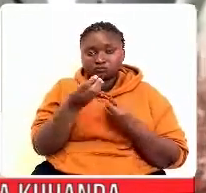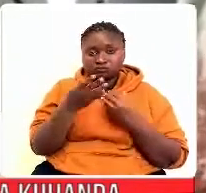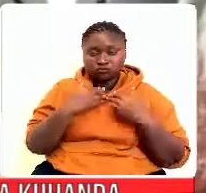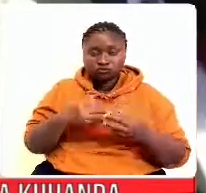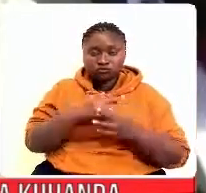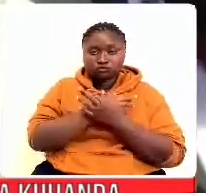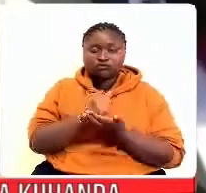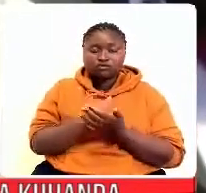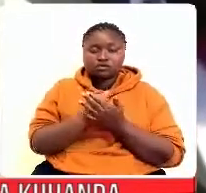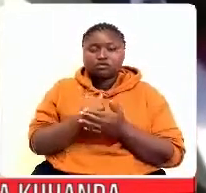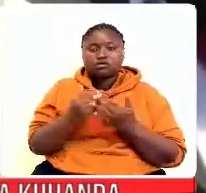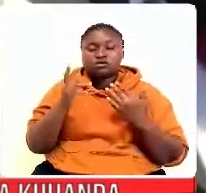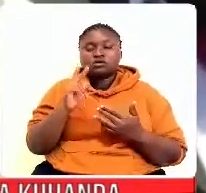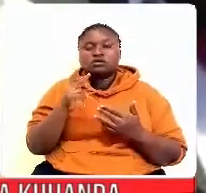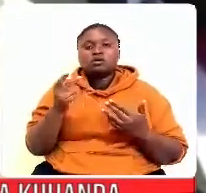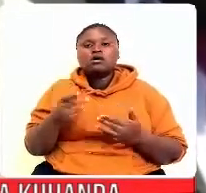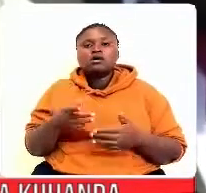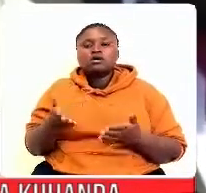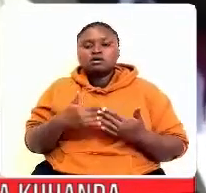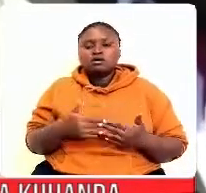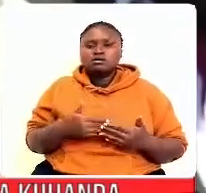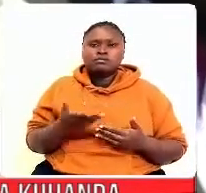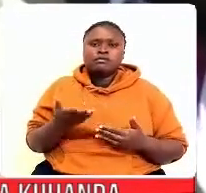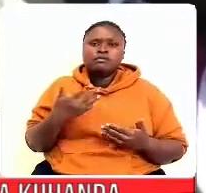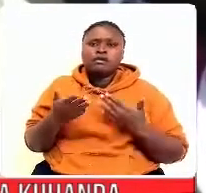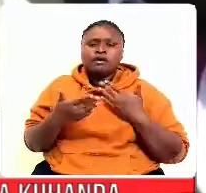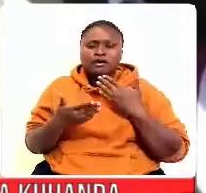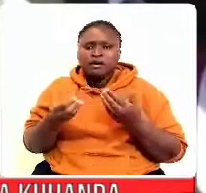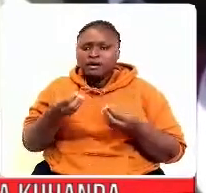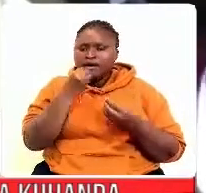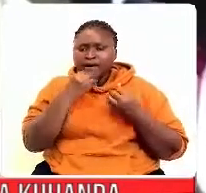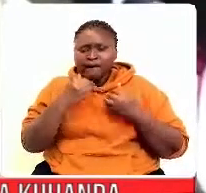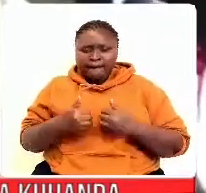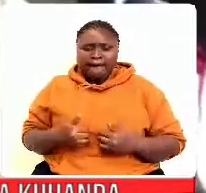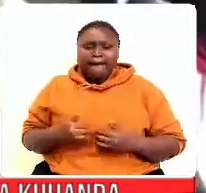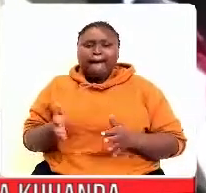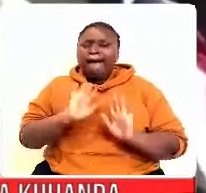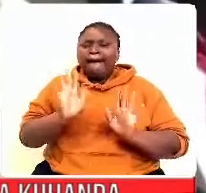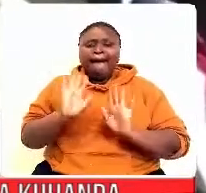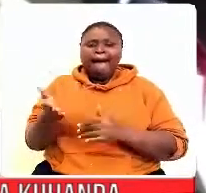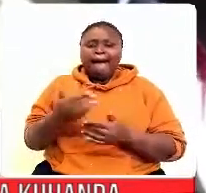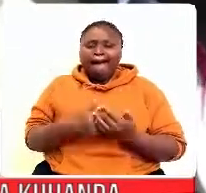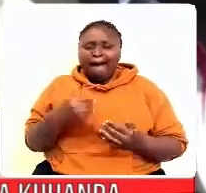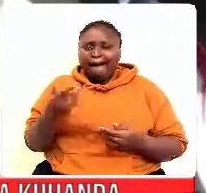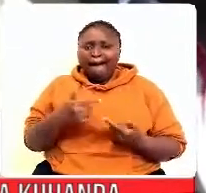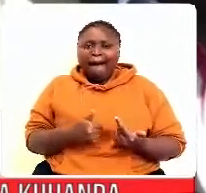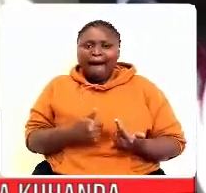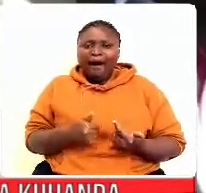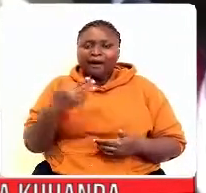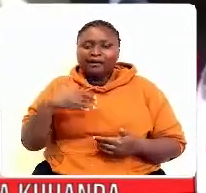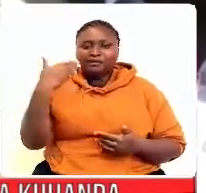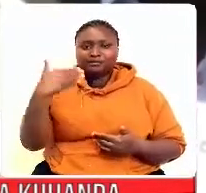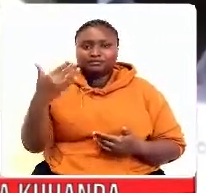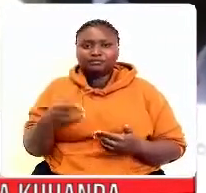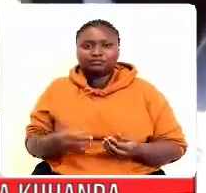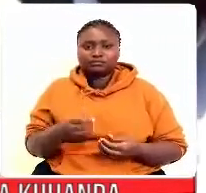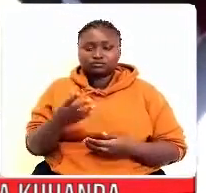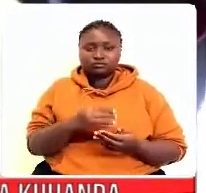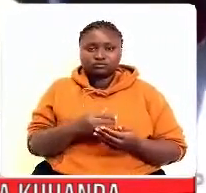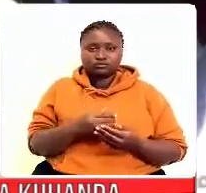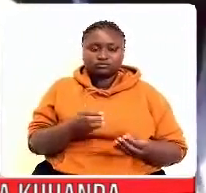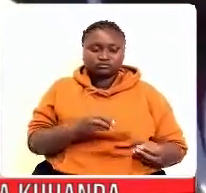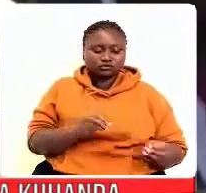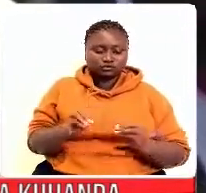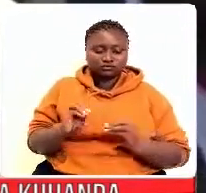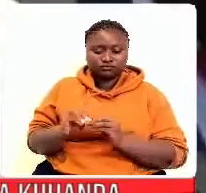kuweza kuimudu. Hata cereal hatuna chakula, hatuna hata kunia moja cereal, hatuna ile mahindi tumepanda kwa